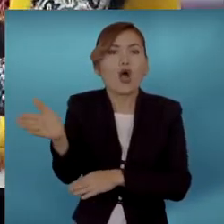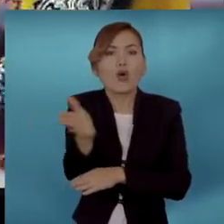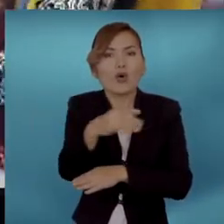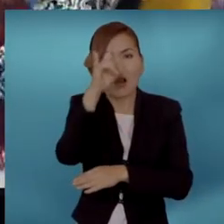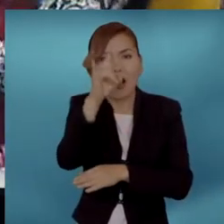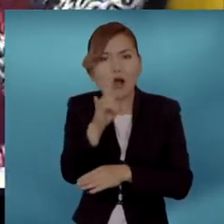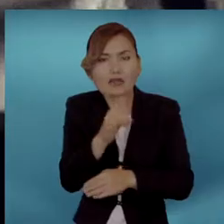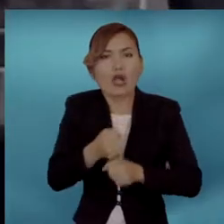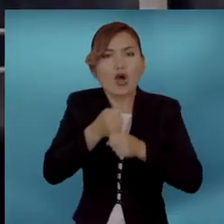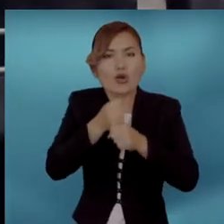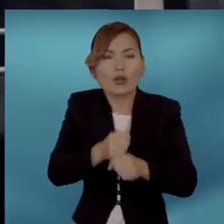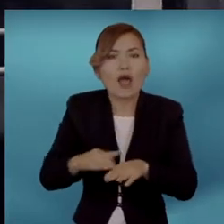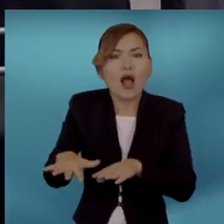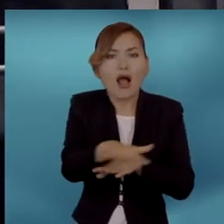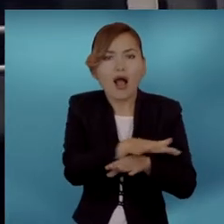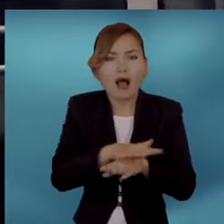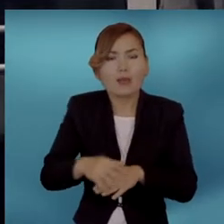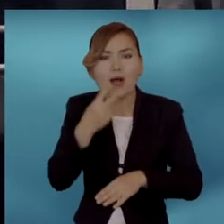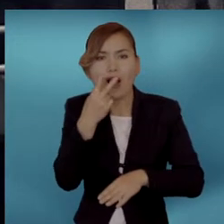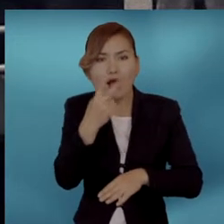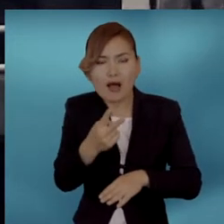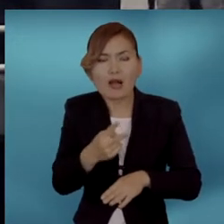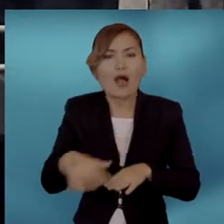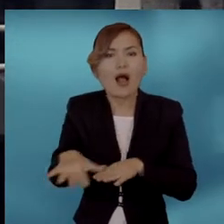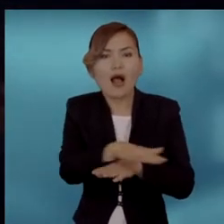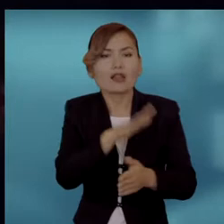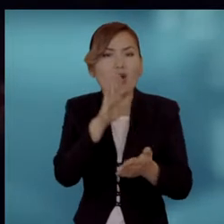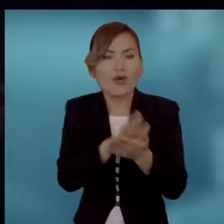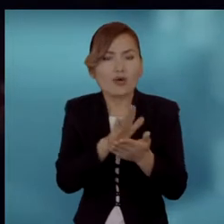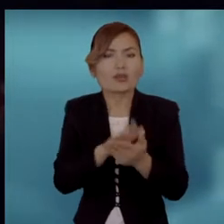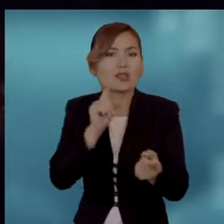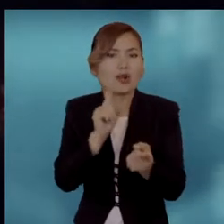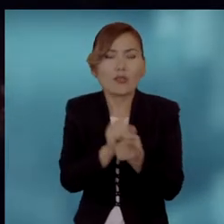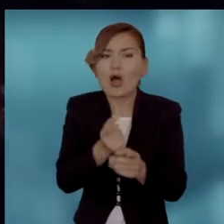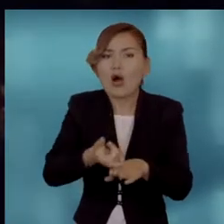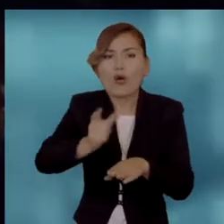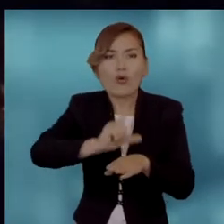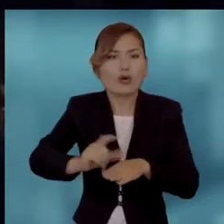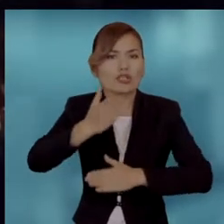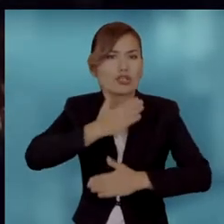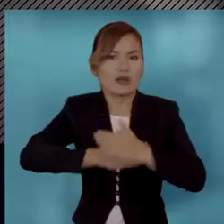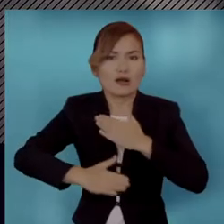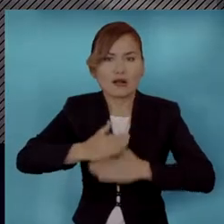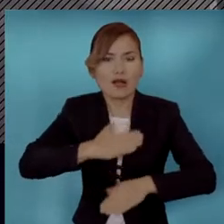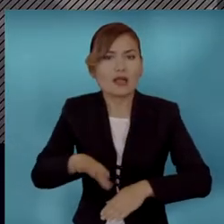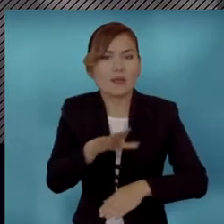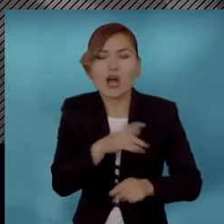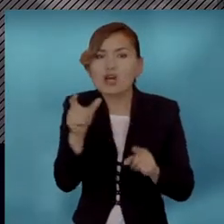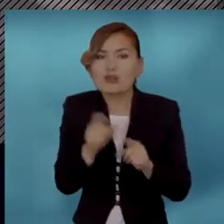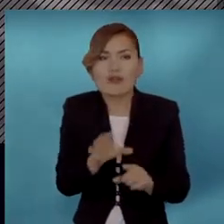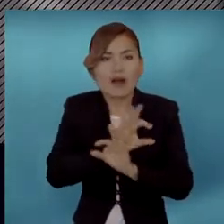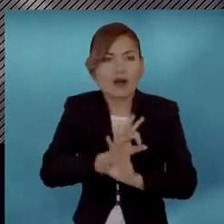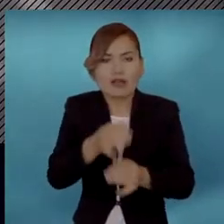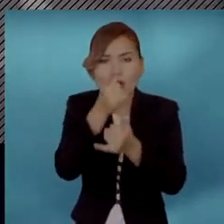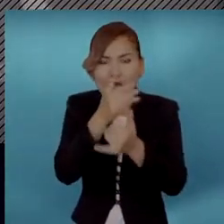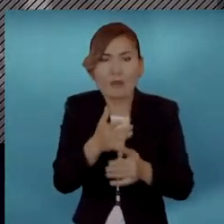соғуда. Мұндай қуанышты күйді сөзбен суреттеу мүмкін емес. Іштегі толқу мен рух қосылып, жанардан